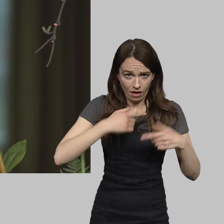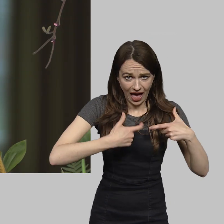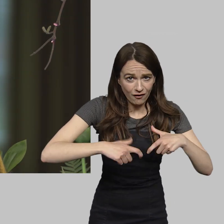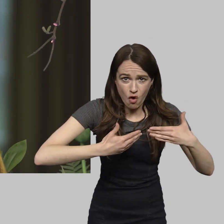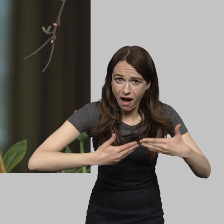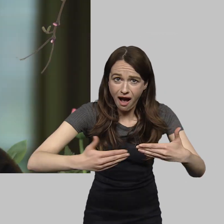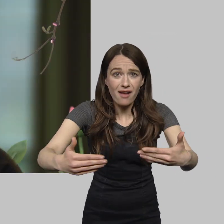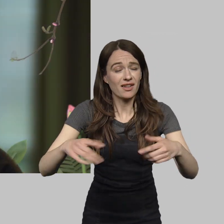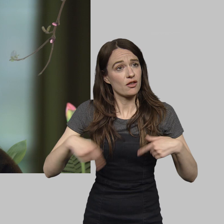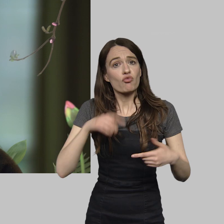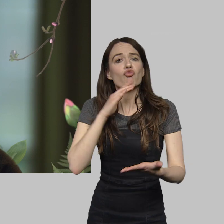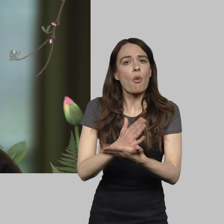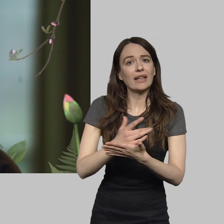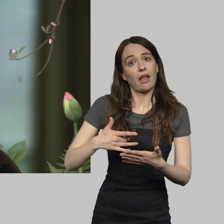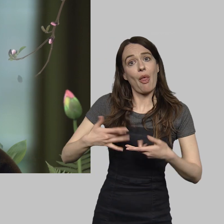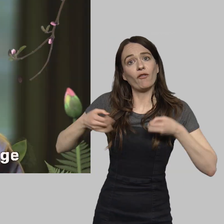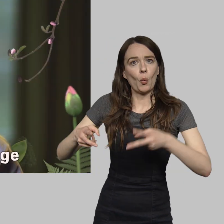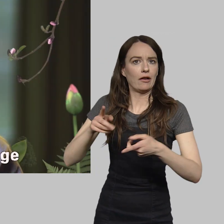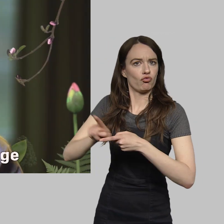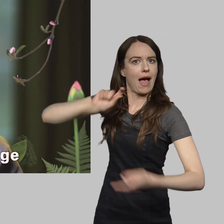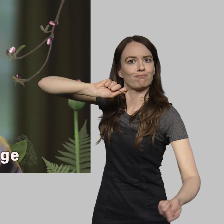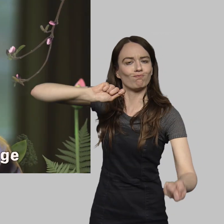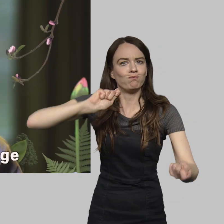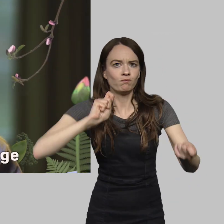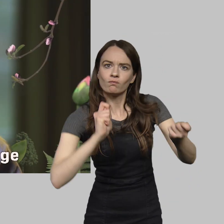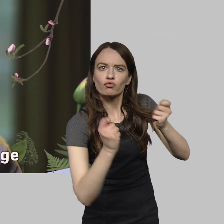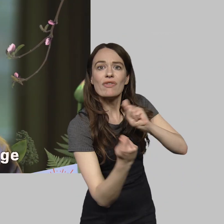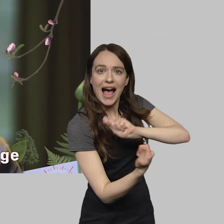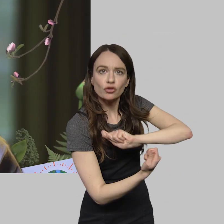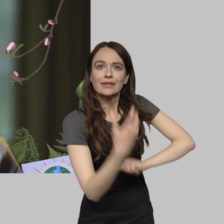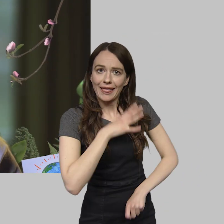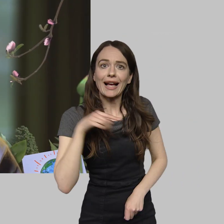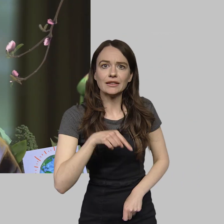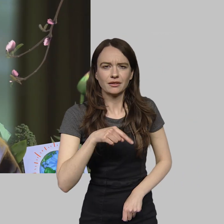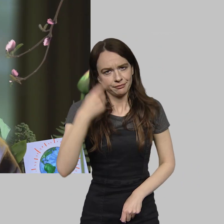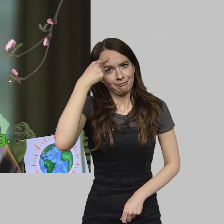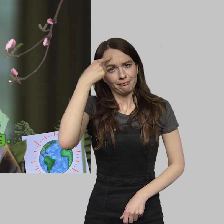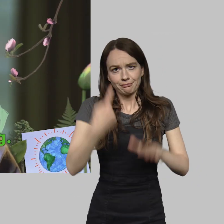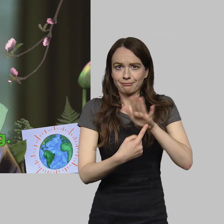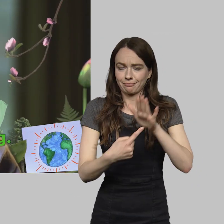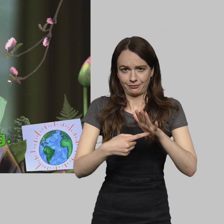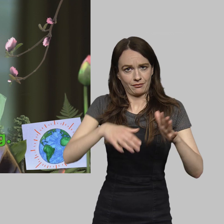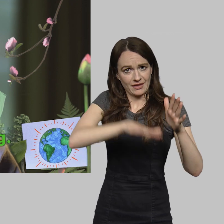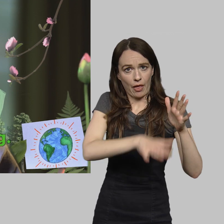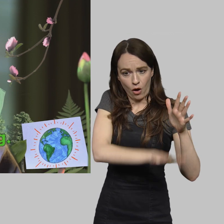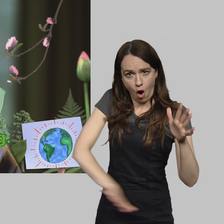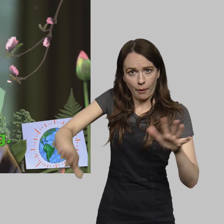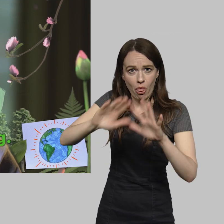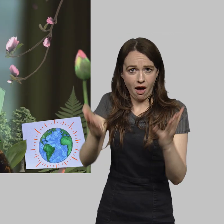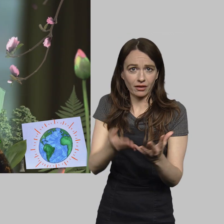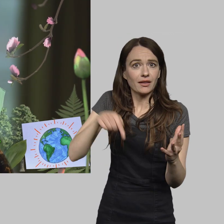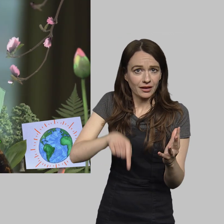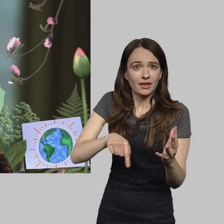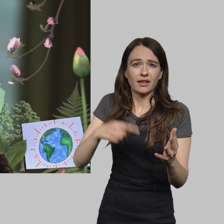dyma ein addewid. I newid ein ffordd o fyw. A galw am newid systemig mwyn yr rheini yng ngwledydd y de byd